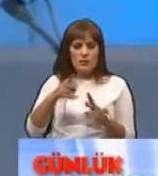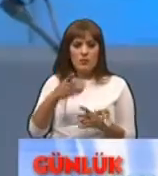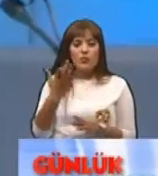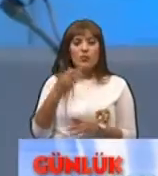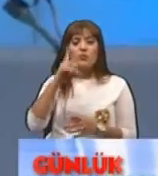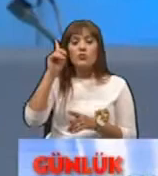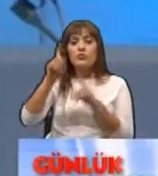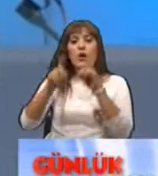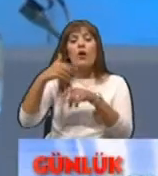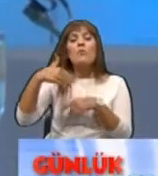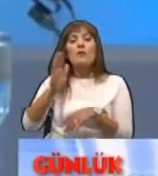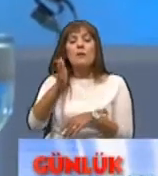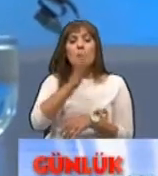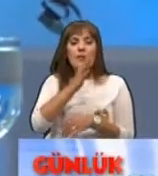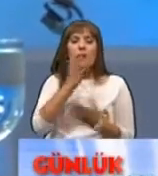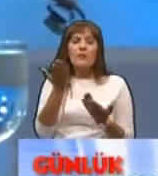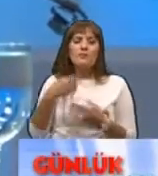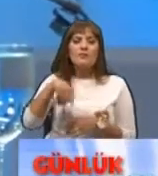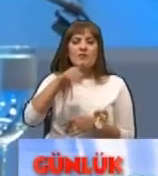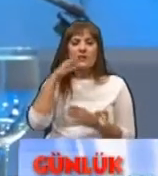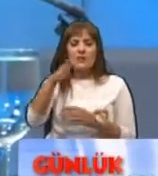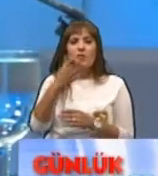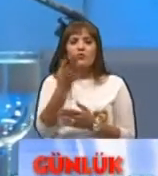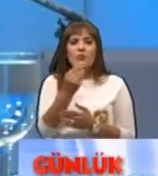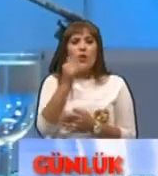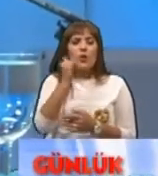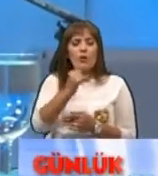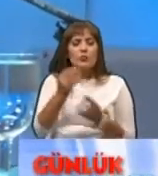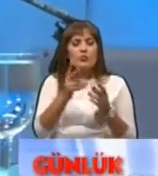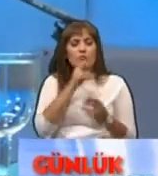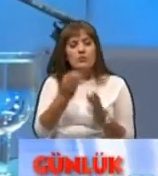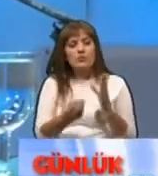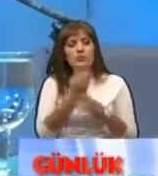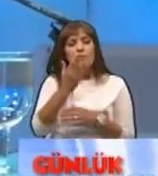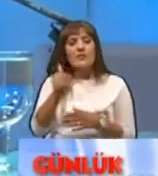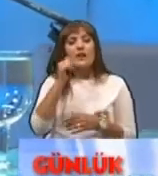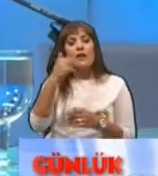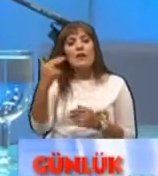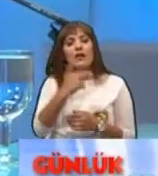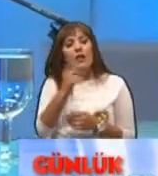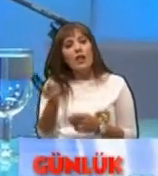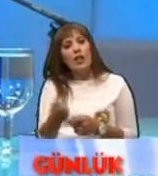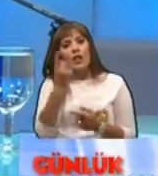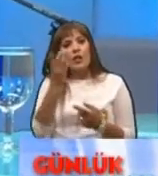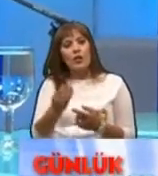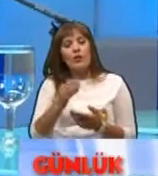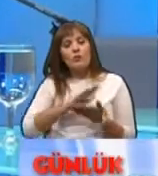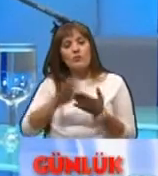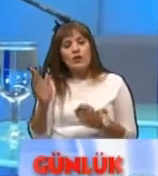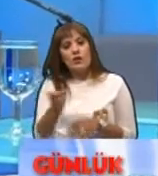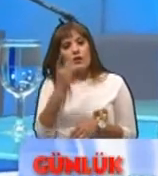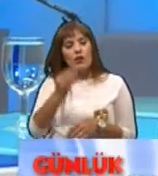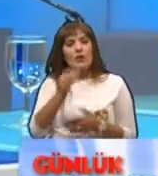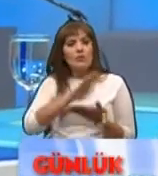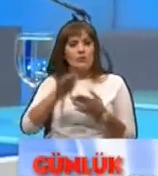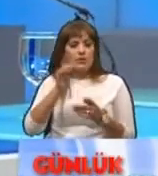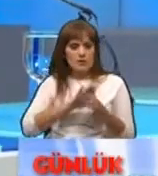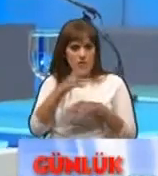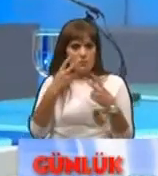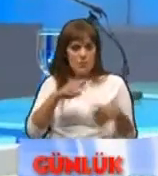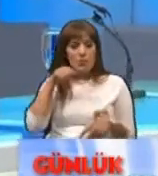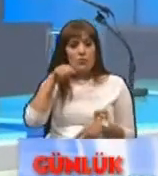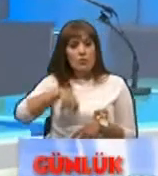Sorup soruşturmadan gidenler de maalesef mağdur olabiliyorlar. Doğru. Ve geri dönülmez durumlar yaşayabiliyorlar.